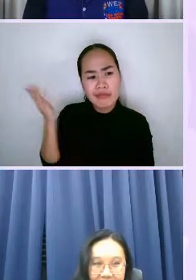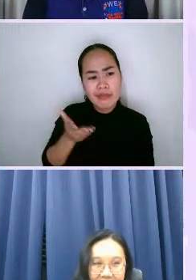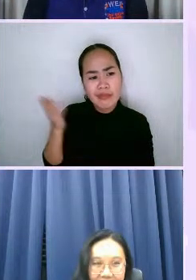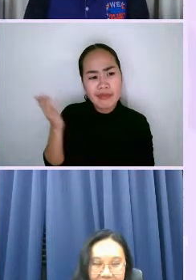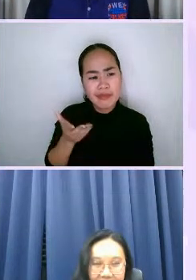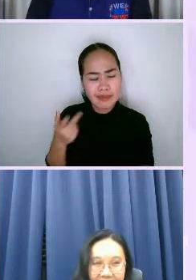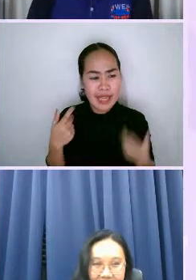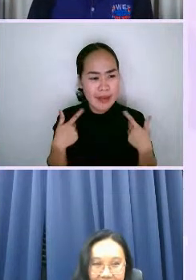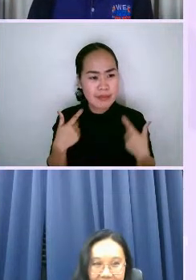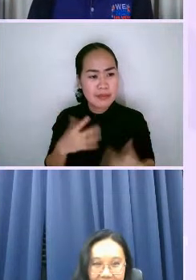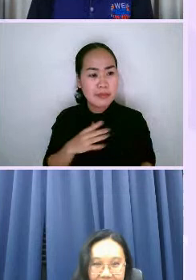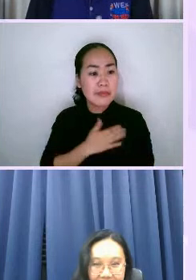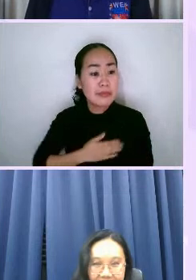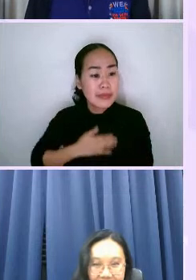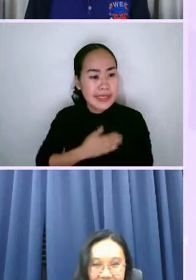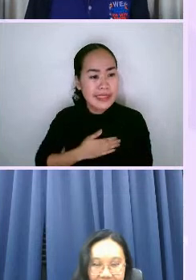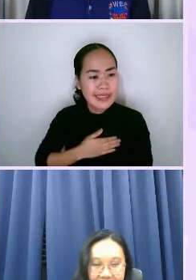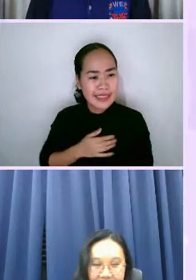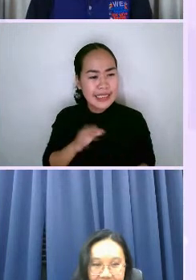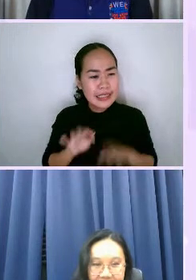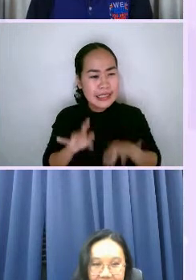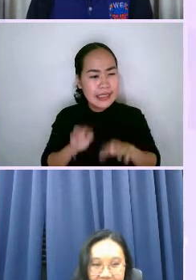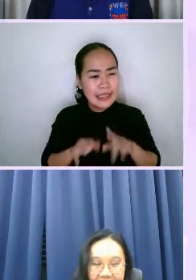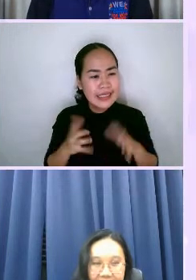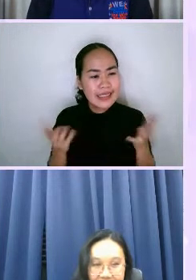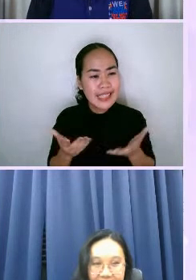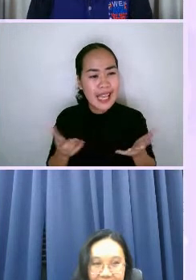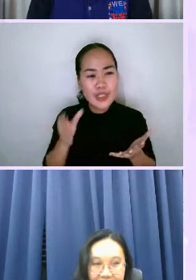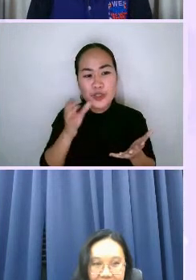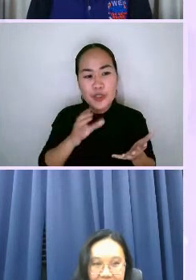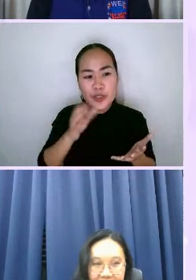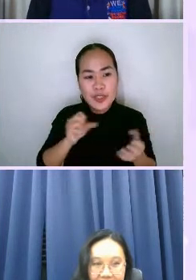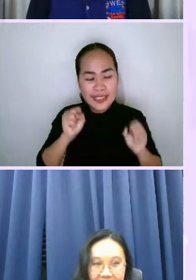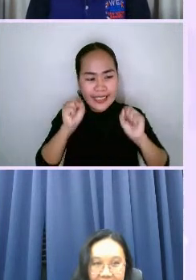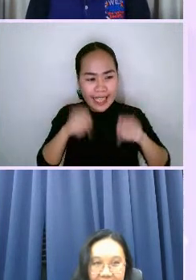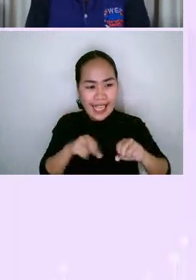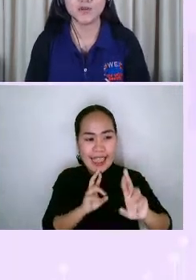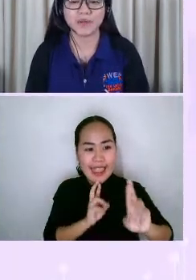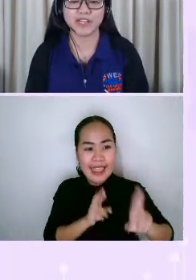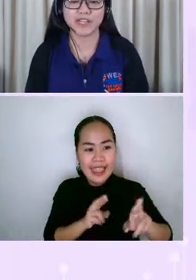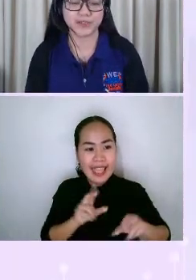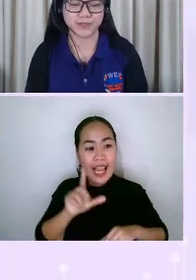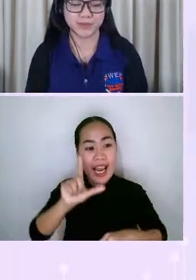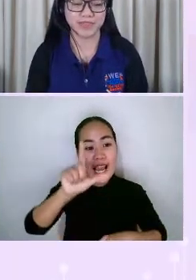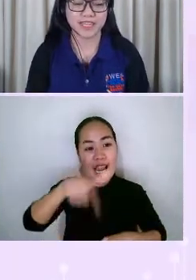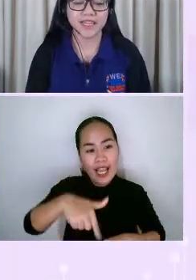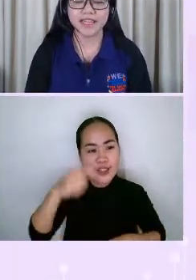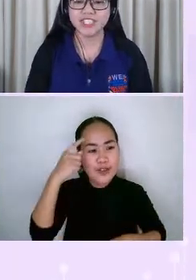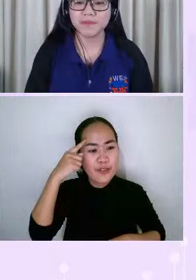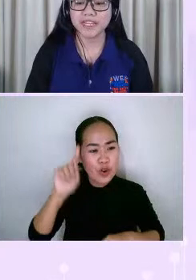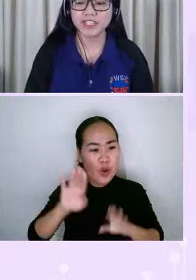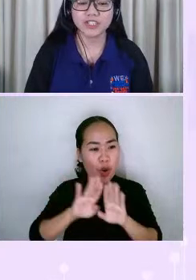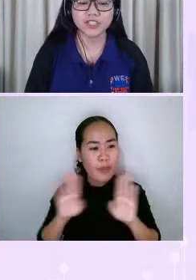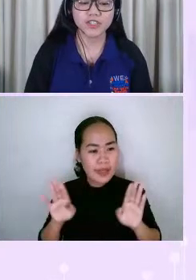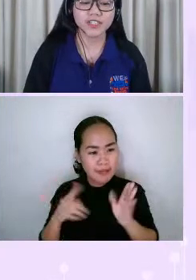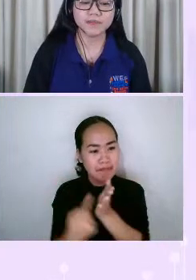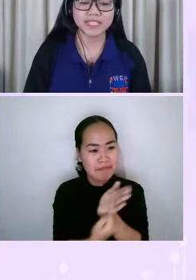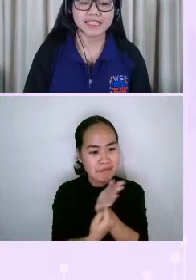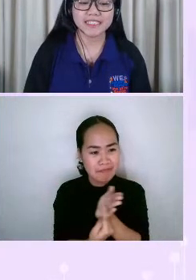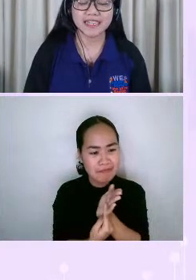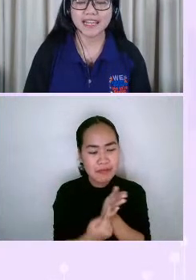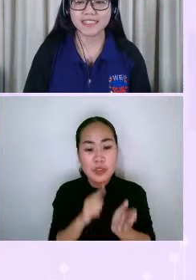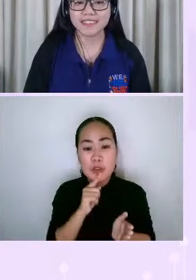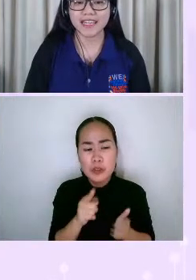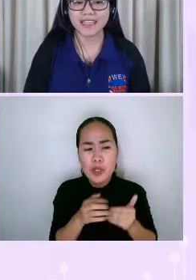sa ating comment section at itatry pong sagutin yan ng ating mga resource speakers mamaya sa ating open forum. And syempre, ituloy-tuloy